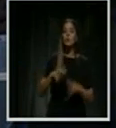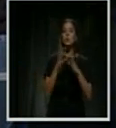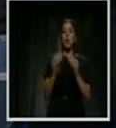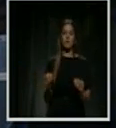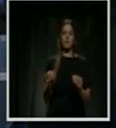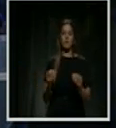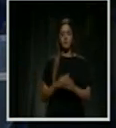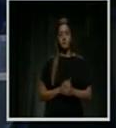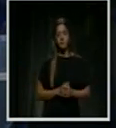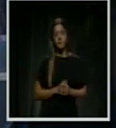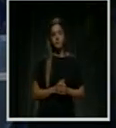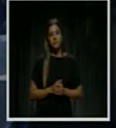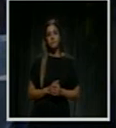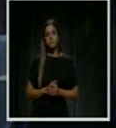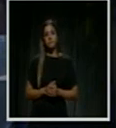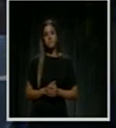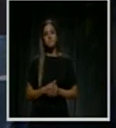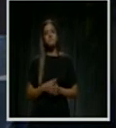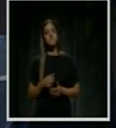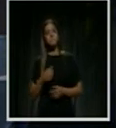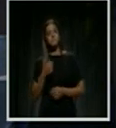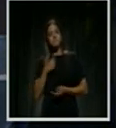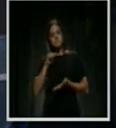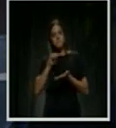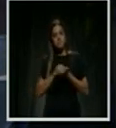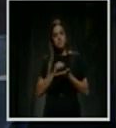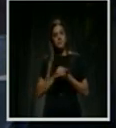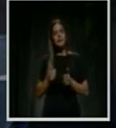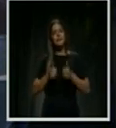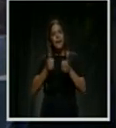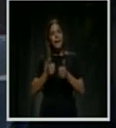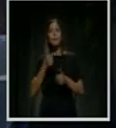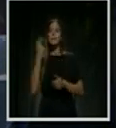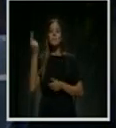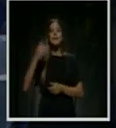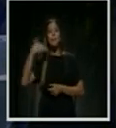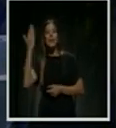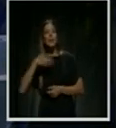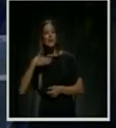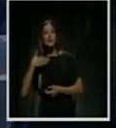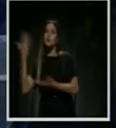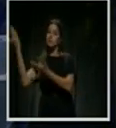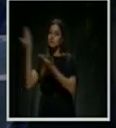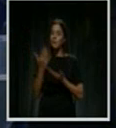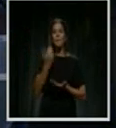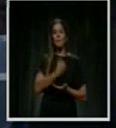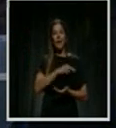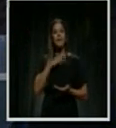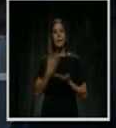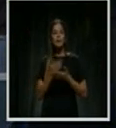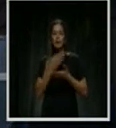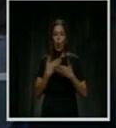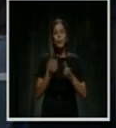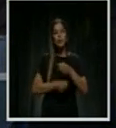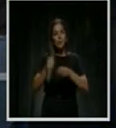ħaġa. Tajjeb li aħna nibqgħu nattiraw il-minit jinvesti f'pajjiżna b'tassazzjoni li tkun aktar vantaġġuża. Però min